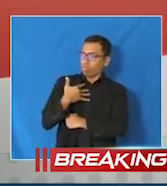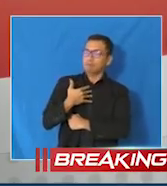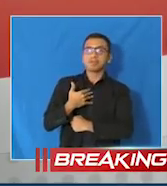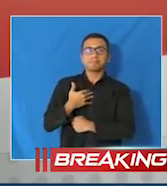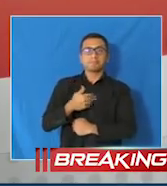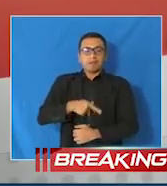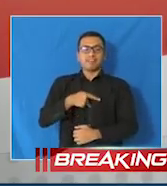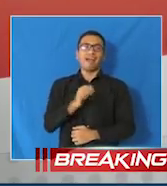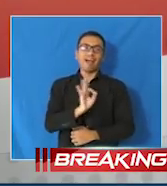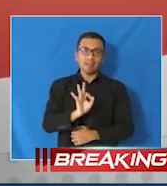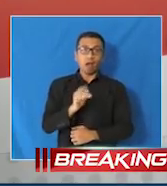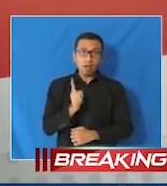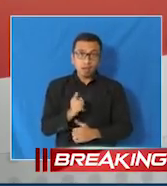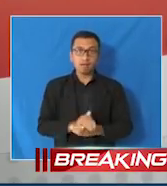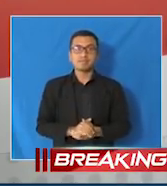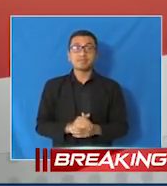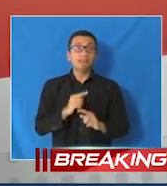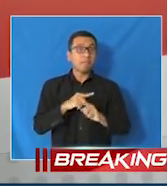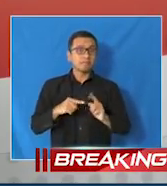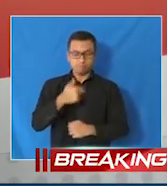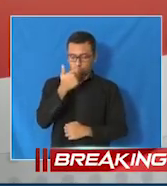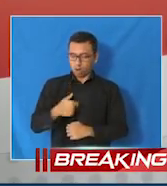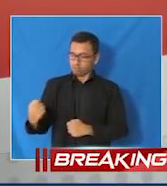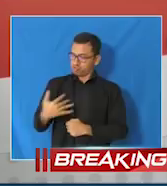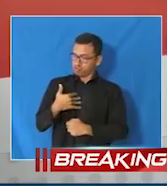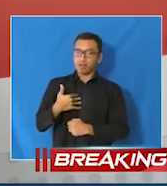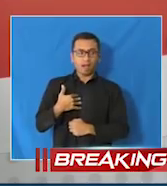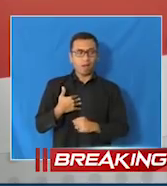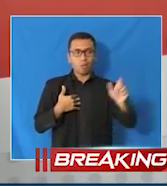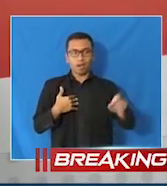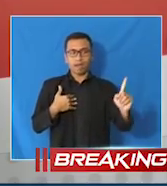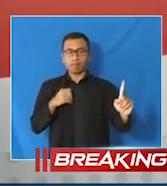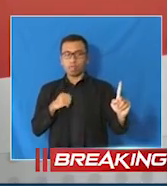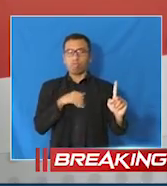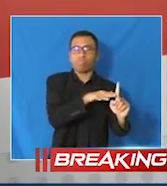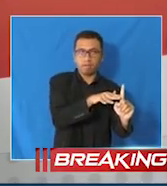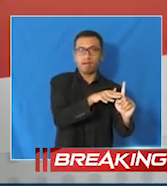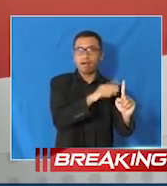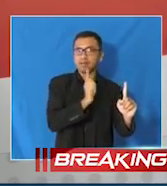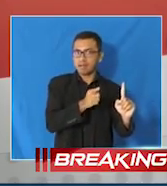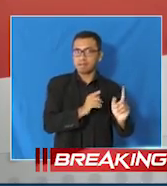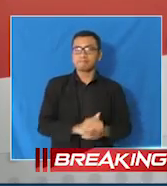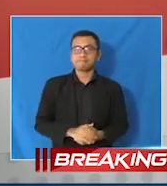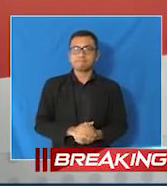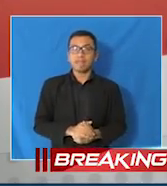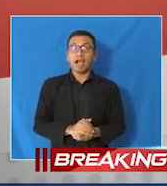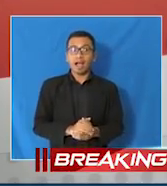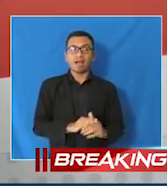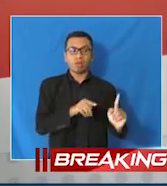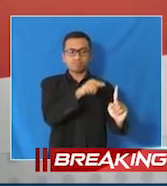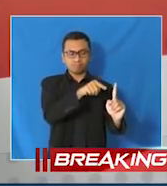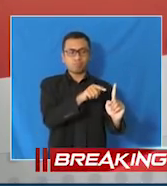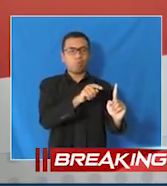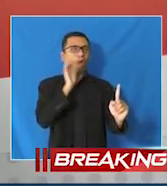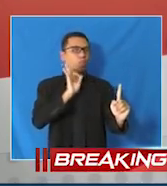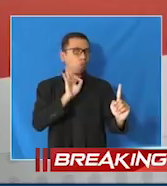bahwa dia sangat memungkinkan untuk menularkan ke orang lain apabila yang tertular adalah orang tua